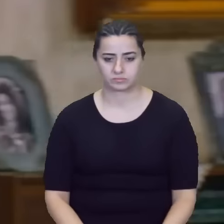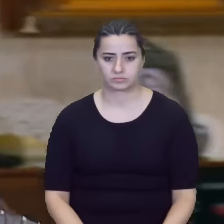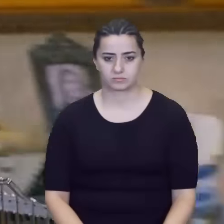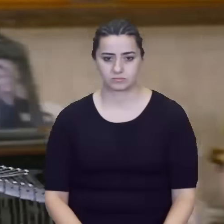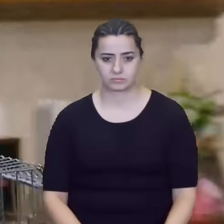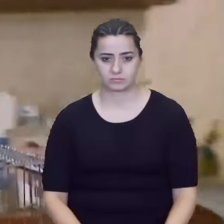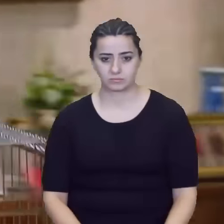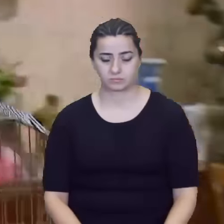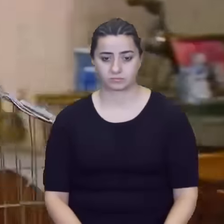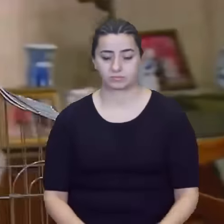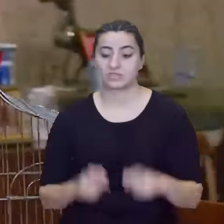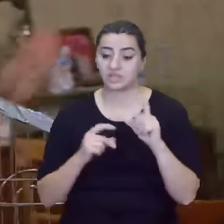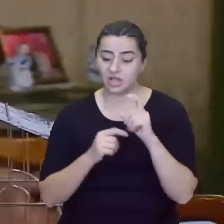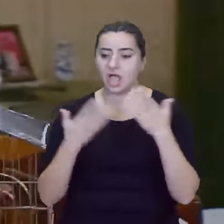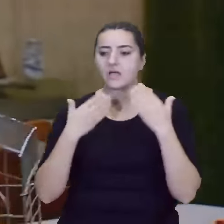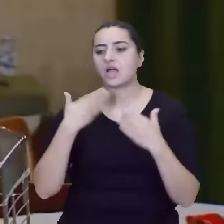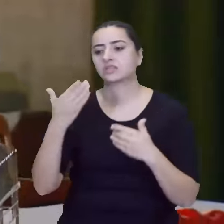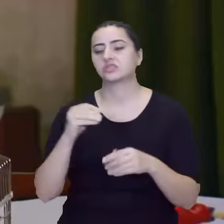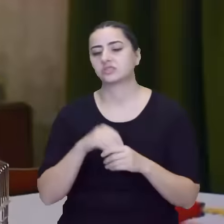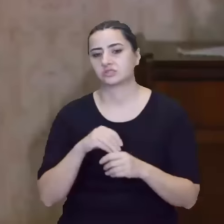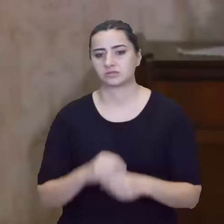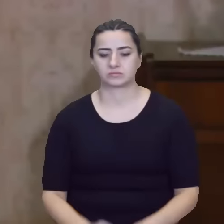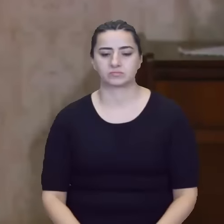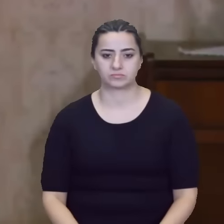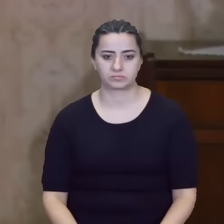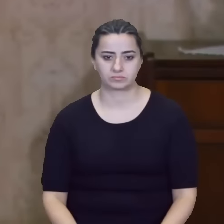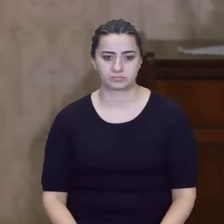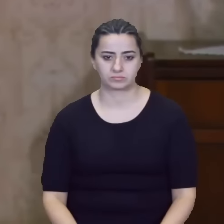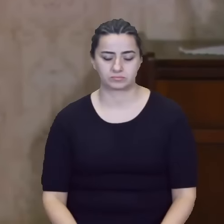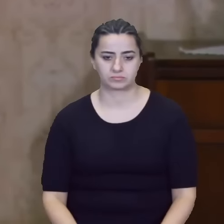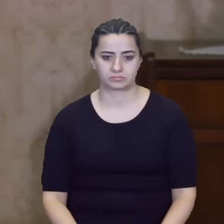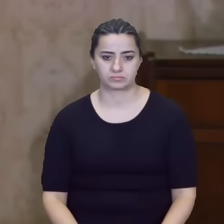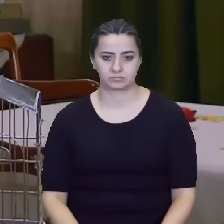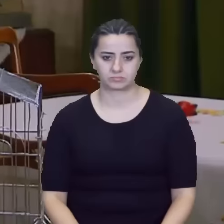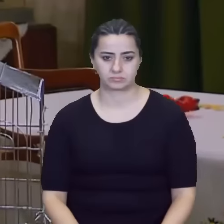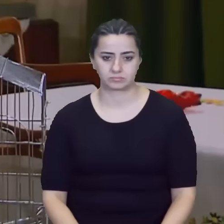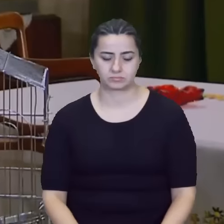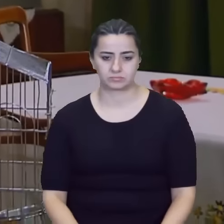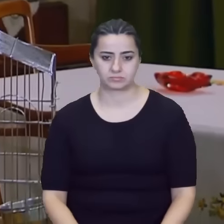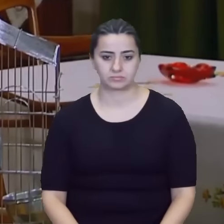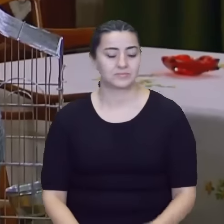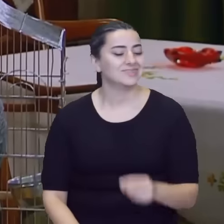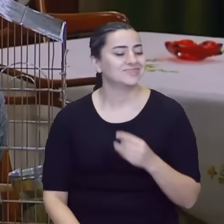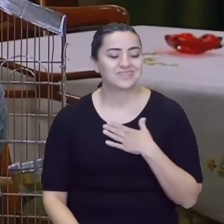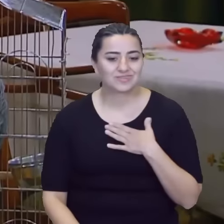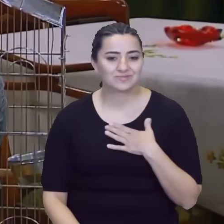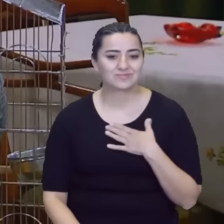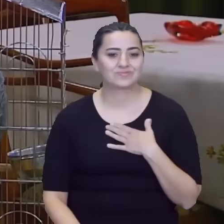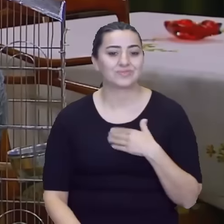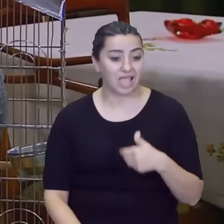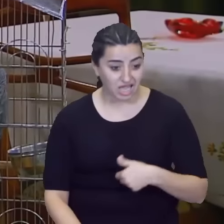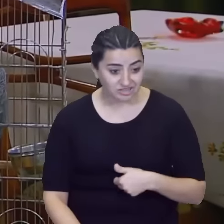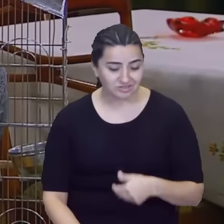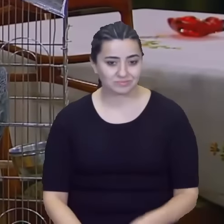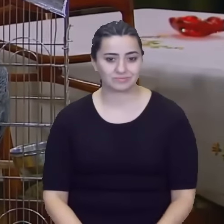Anne, Çağatay hava alsın diye çıkarmış onu dışarı. Rukiye örgü başlamış. Ay canım benim, Mr. Spock. Karnın